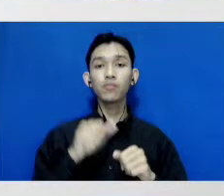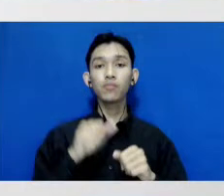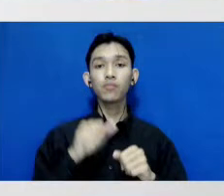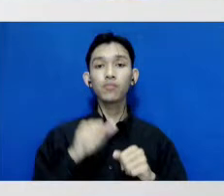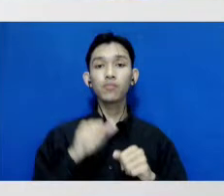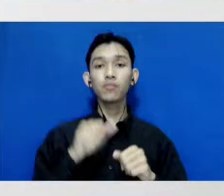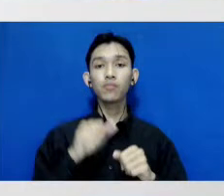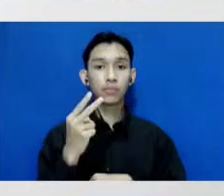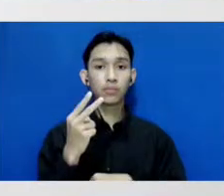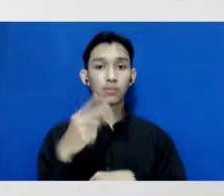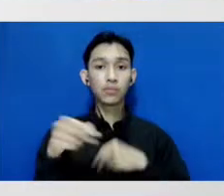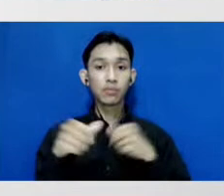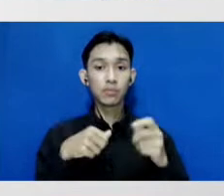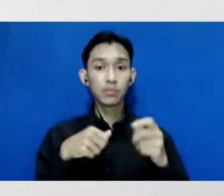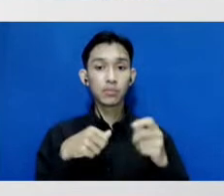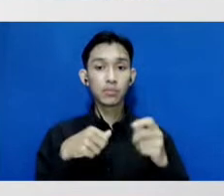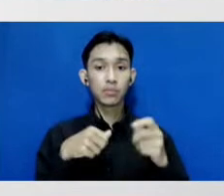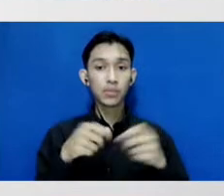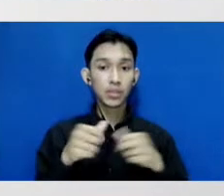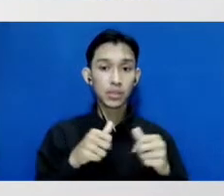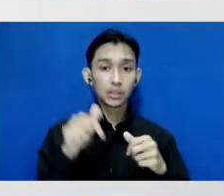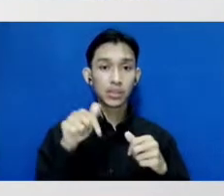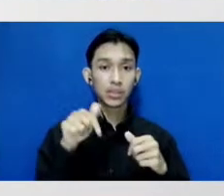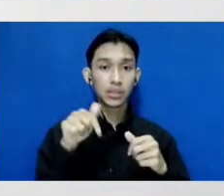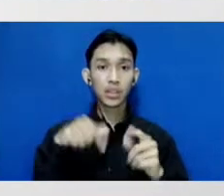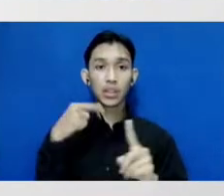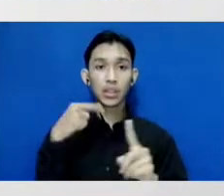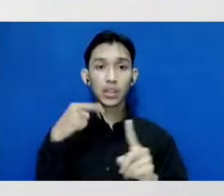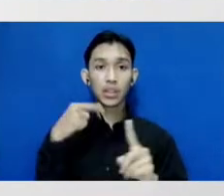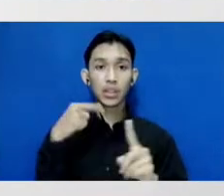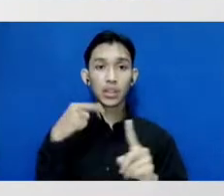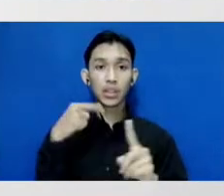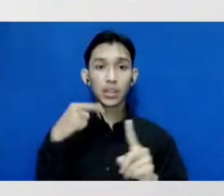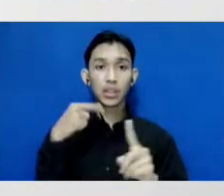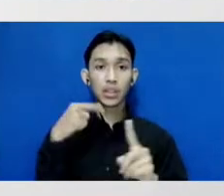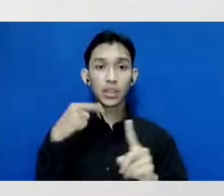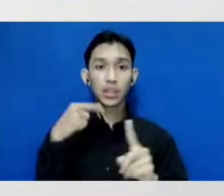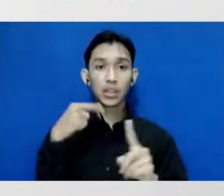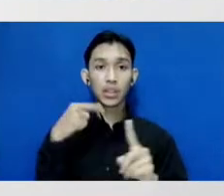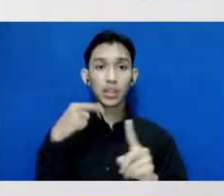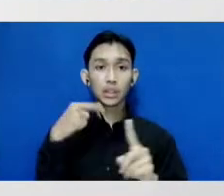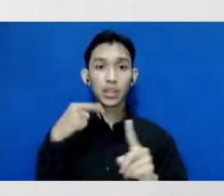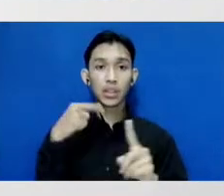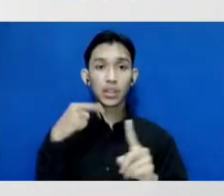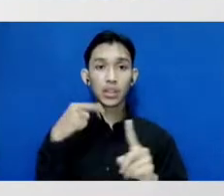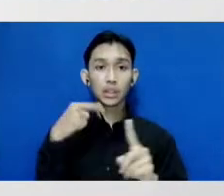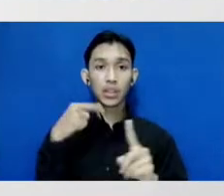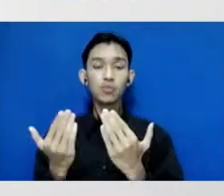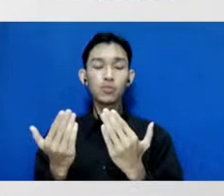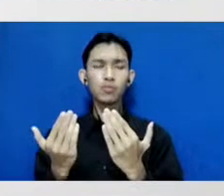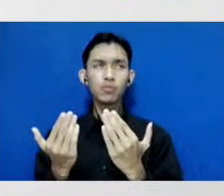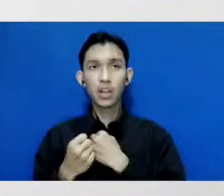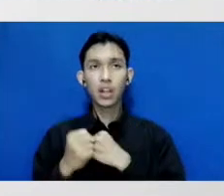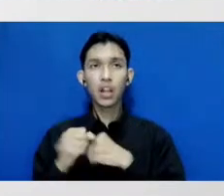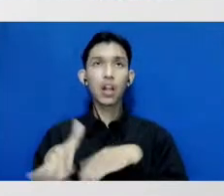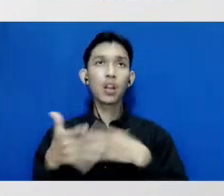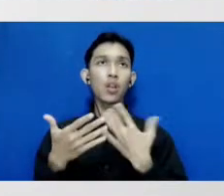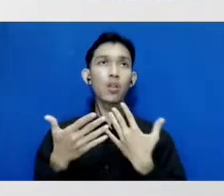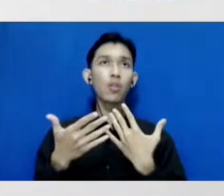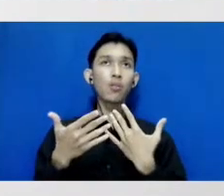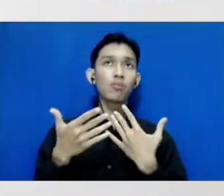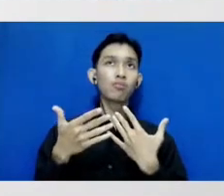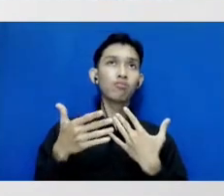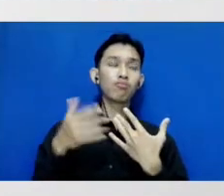bisnis ini semakin menumbuhkan, tidak hanya bisnis tentunya, tapi juga perusahaan institusi publik yang lain,